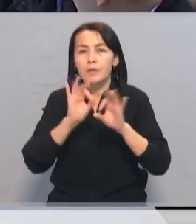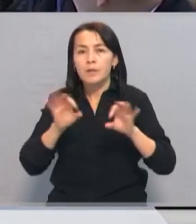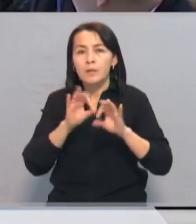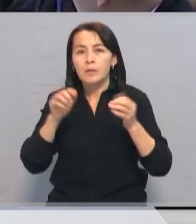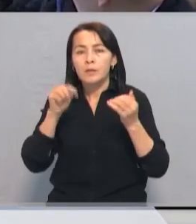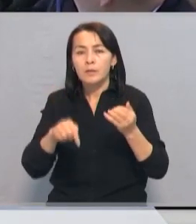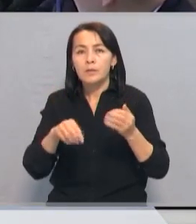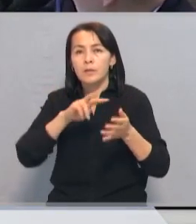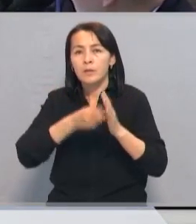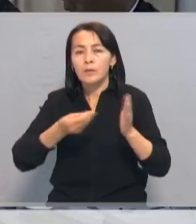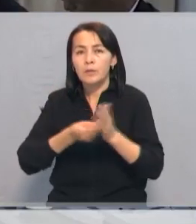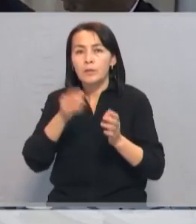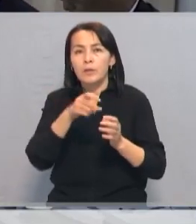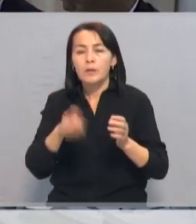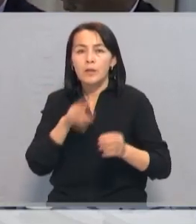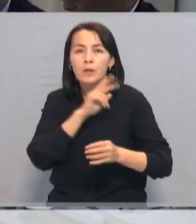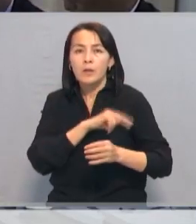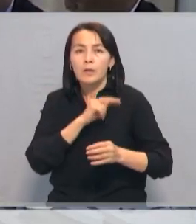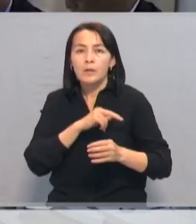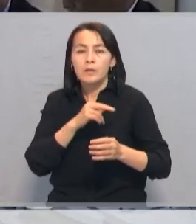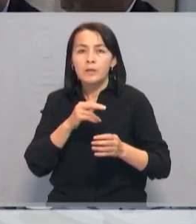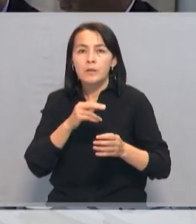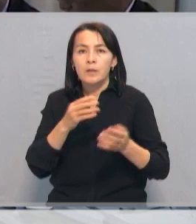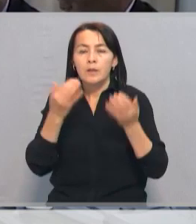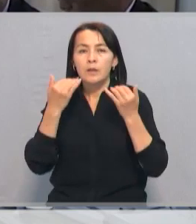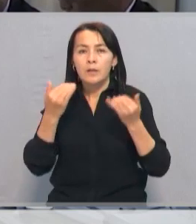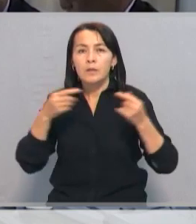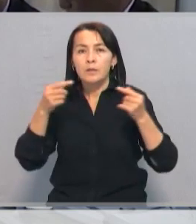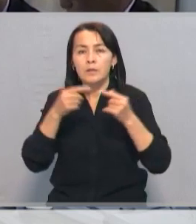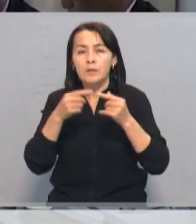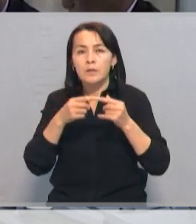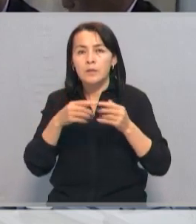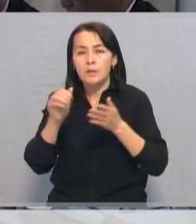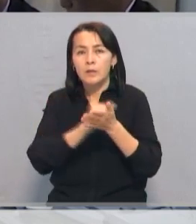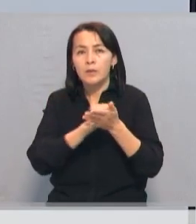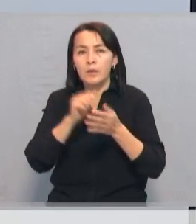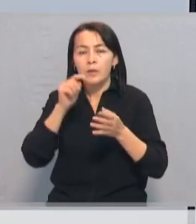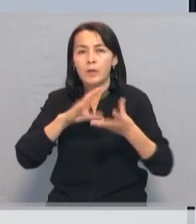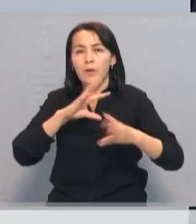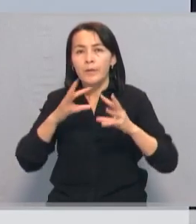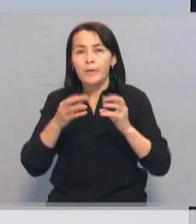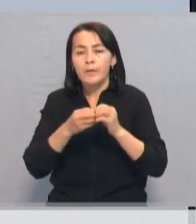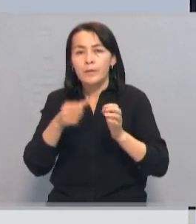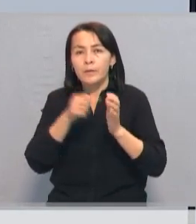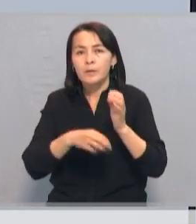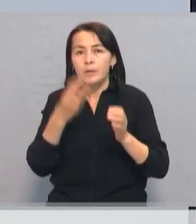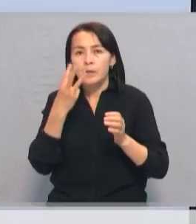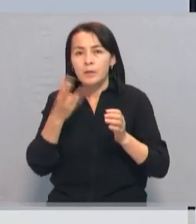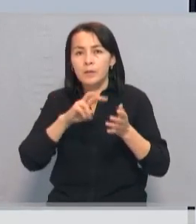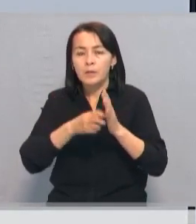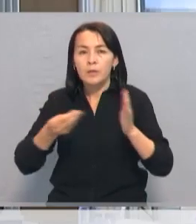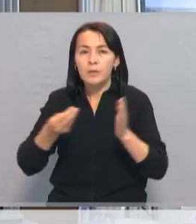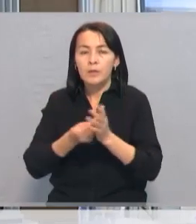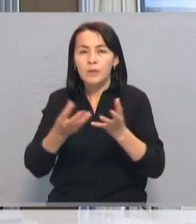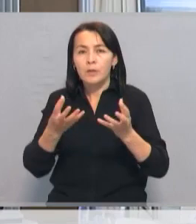работа с налогоплательщиками, работающими без получения соответствующей лицензии. В итоге 63